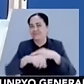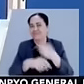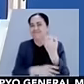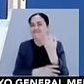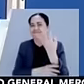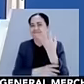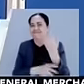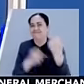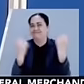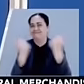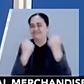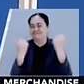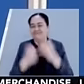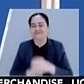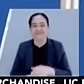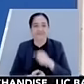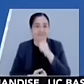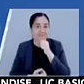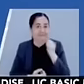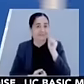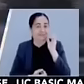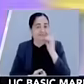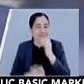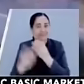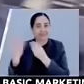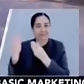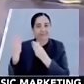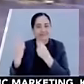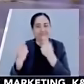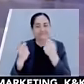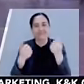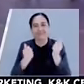Aubrey Carampel, updated showbiz happenings.